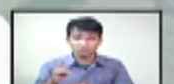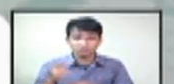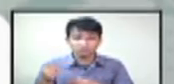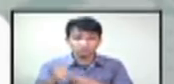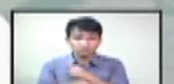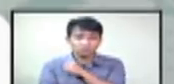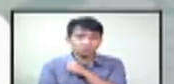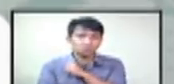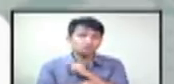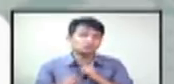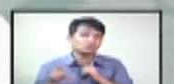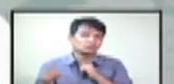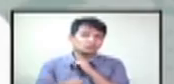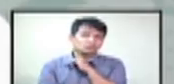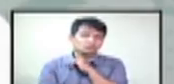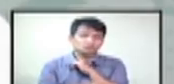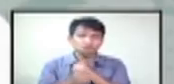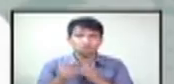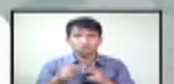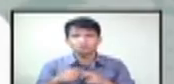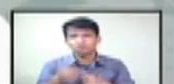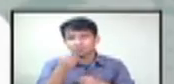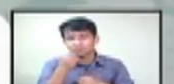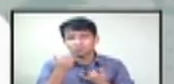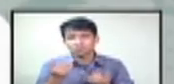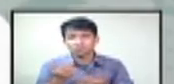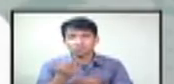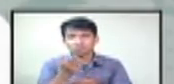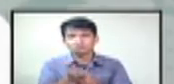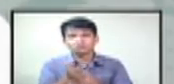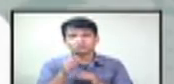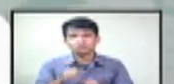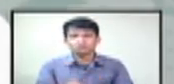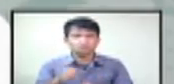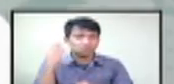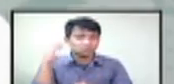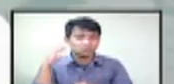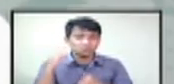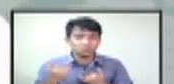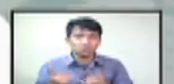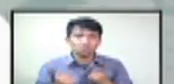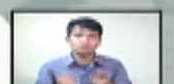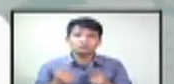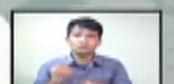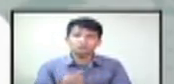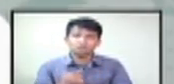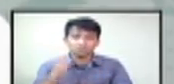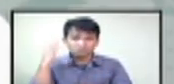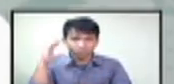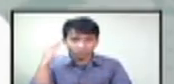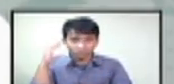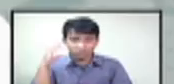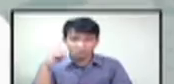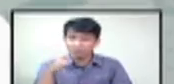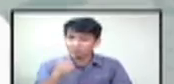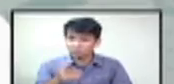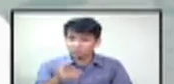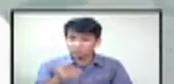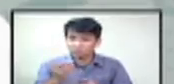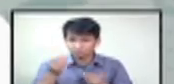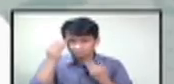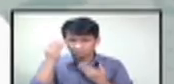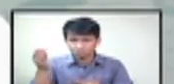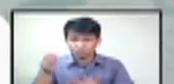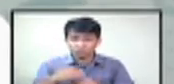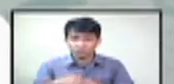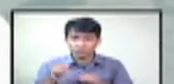pagnanakaw, malaking offense po yan kahit na pagkain. So dapat ho ma-rescue na inyong kapatid, inyong mga pinsan. Opo, sir. Kayo ho ba'y nakapagsumbong na